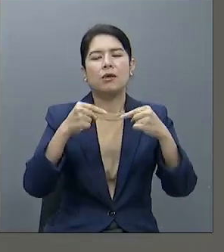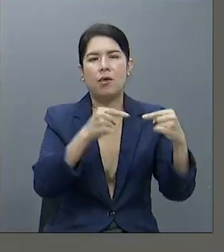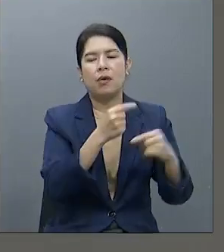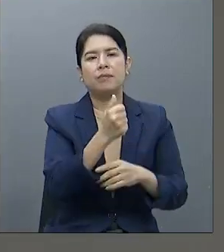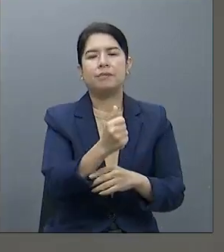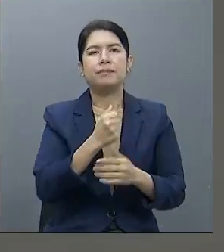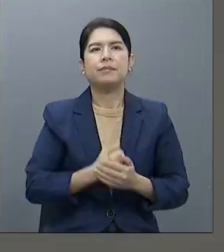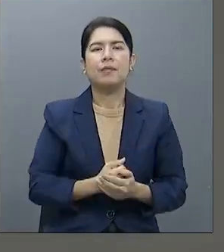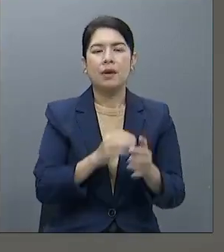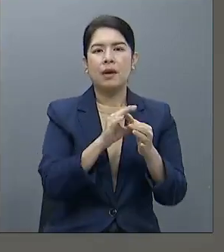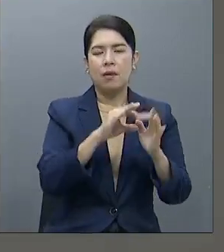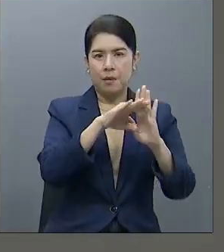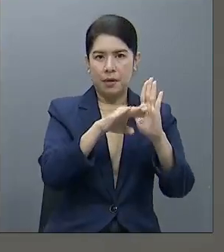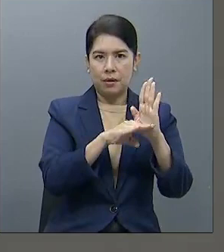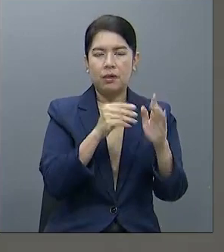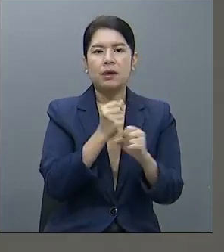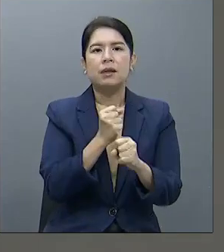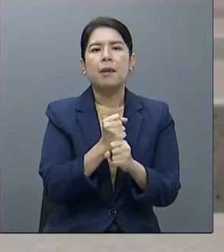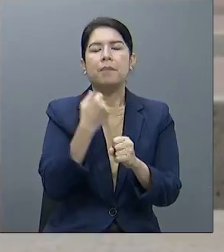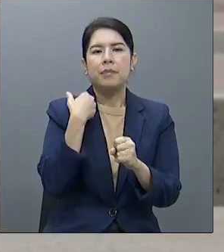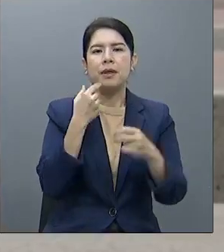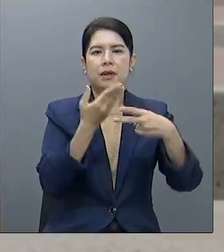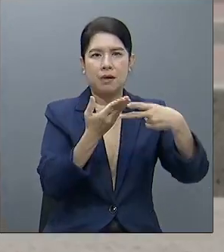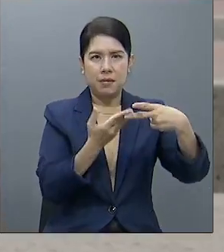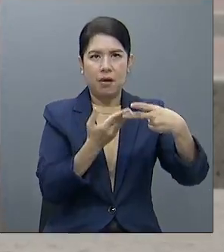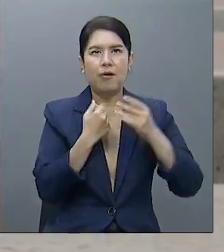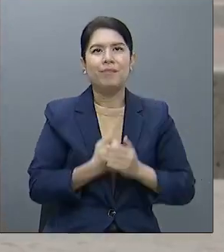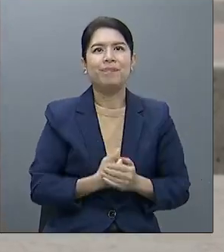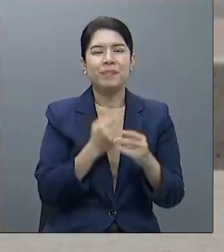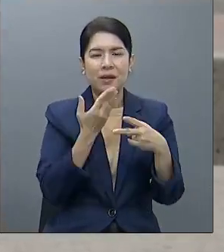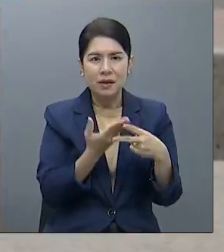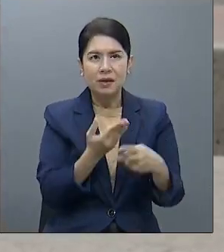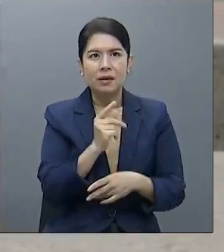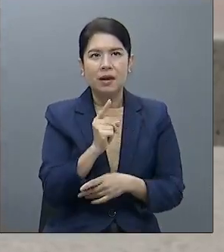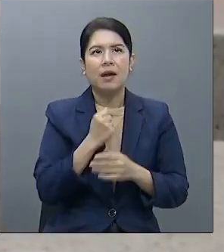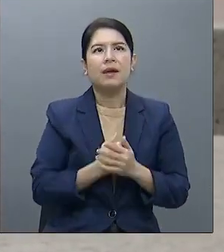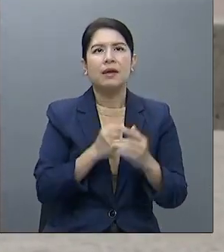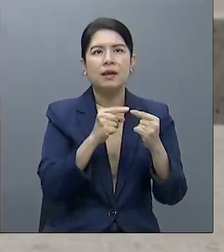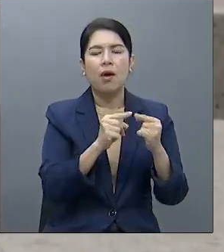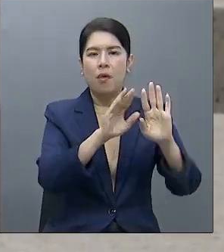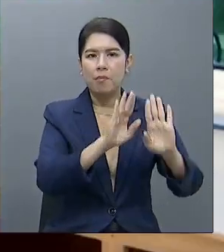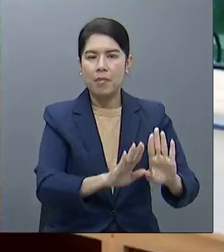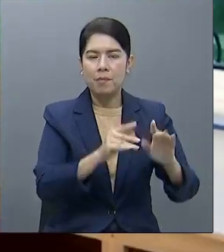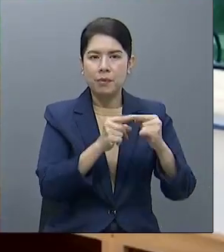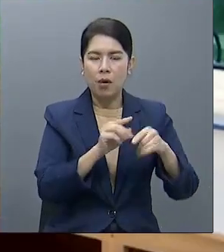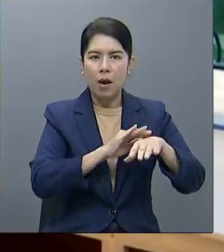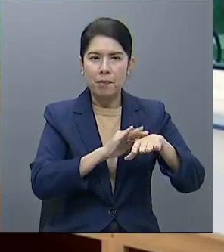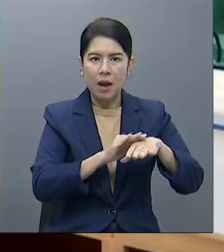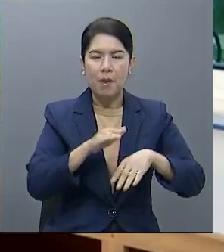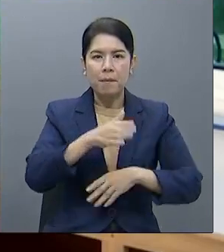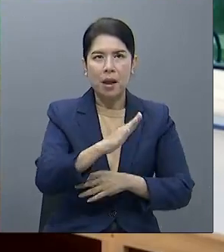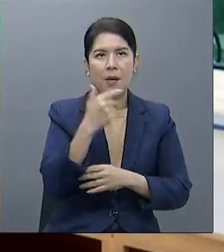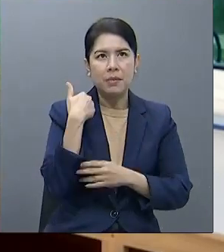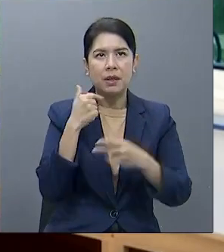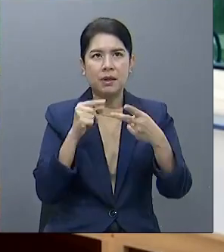หลักการผลิตนะคะมี2ขั้นตอนหลักๆ ก็คือขั้นตอนแรกผลิตกาวหนังปลาขั้นตอนที่2ก็คือแปรรูปกาวหนังปล